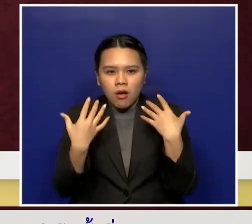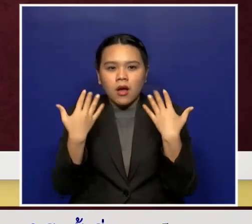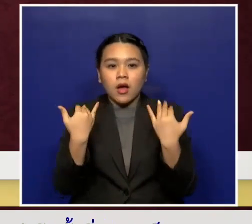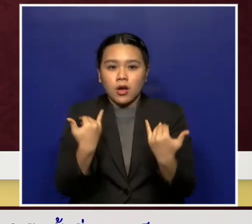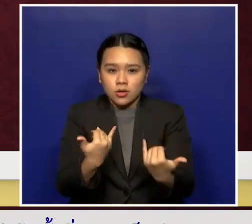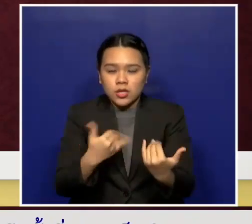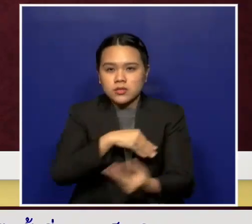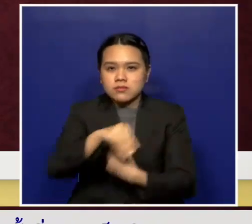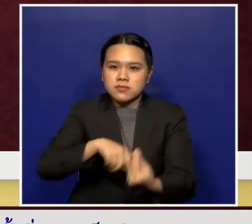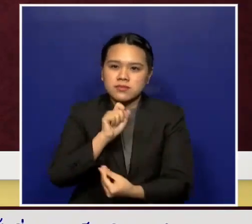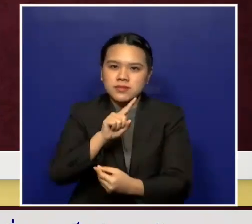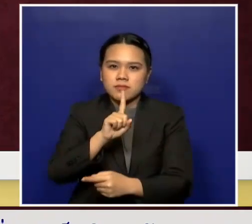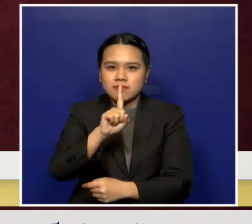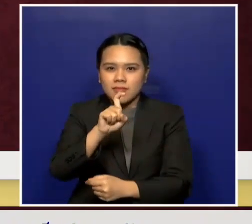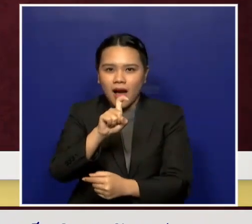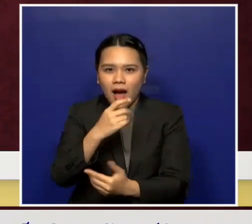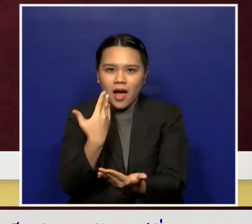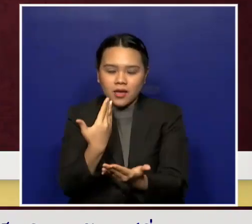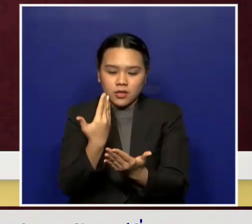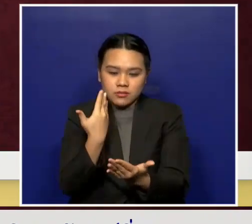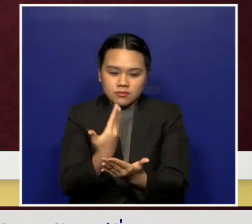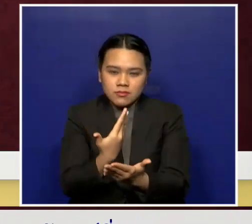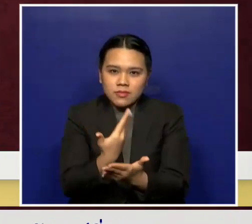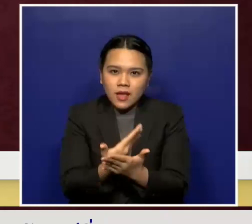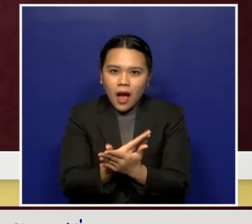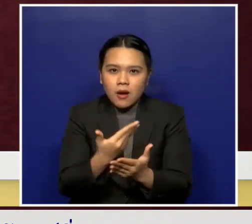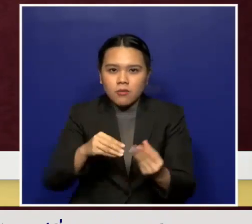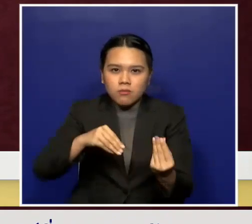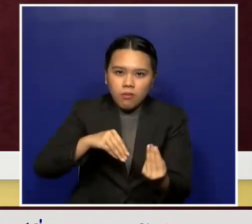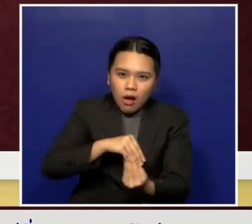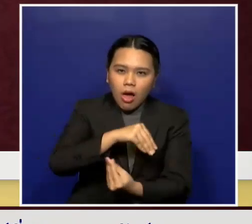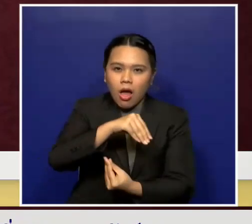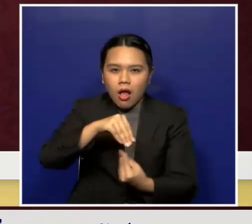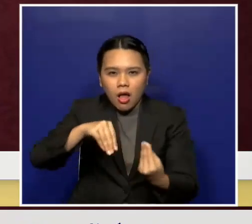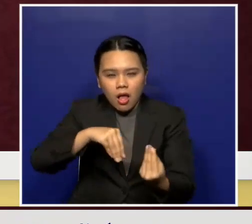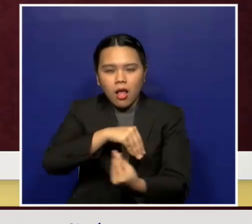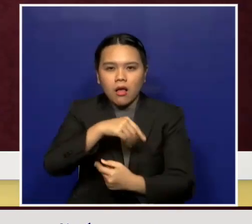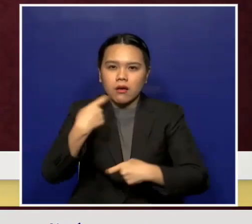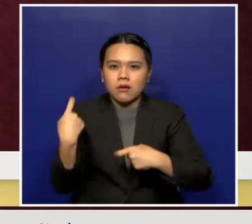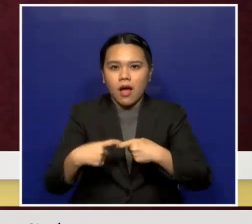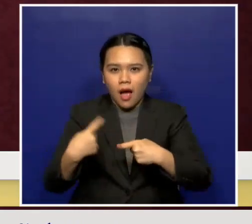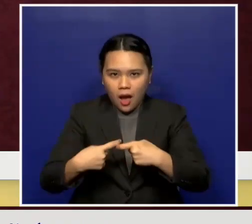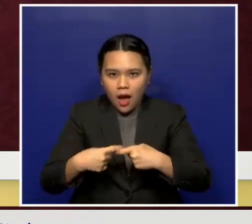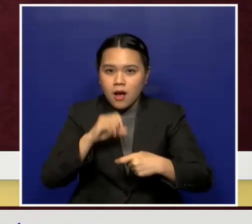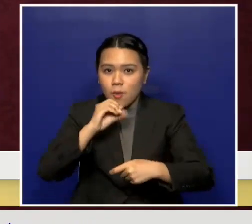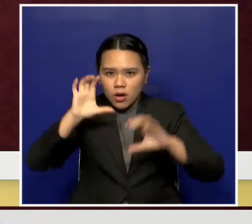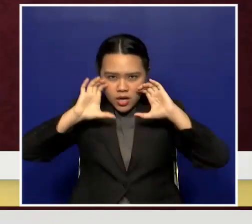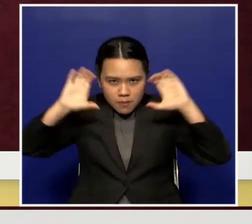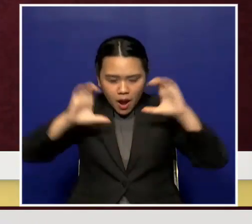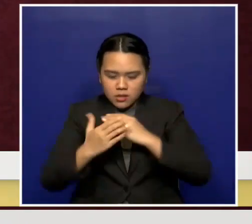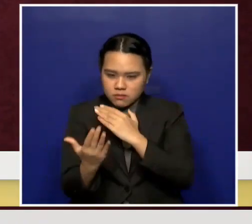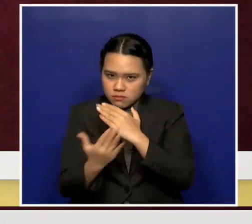าวะที่เขาเรียกว่าเงินฝืดไม่มีเงินรัฐบาลสำเนียกไปด้วยนะครับ ยิ่งกว่านั้น